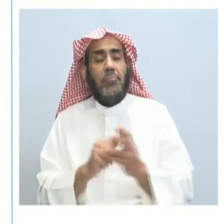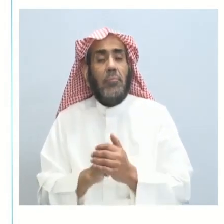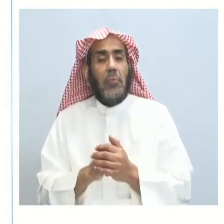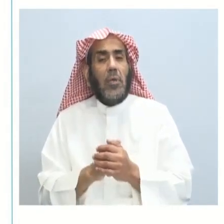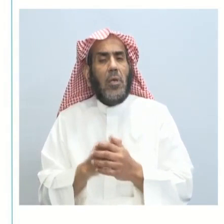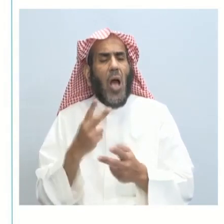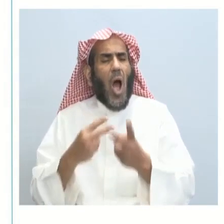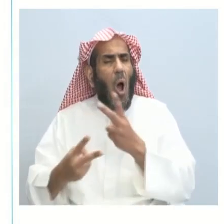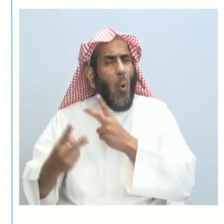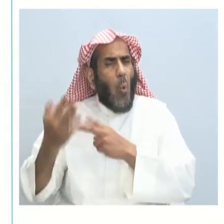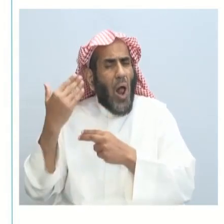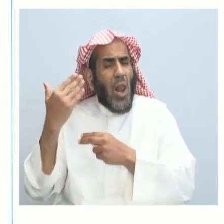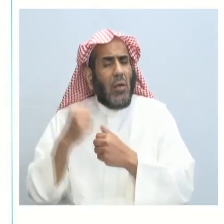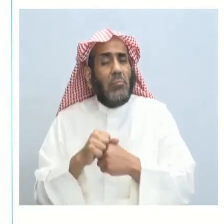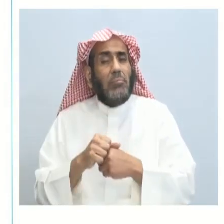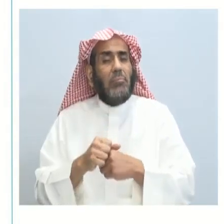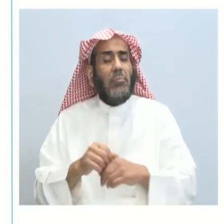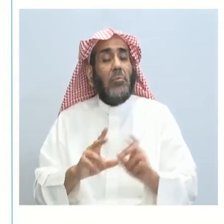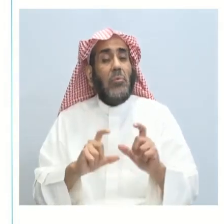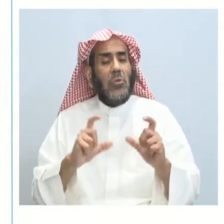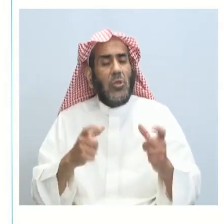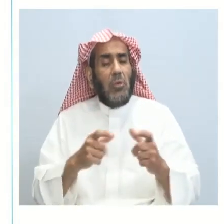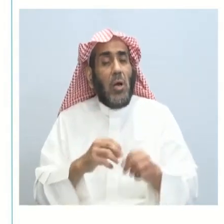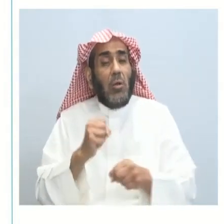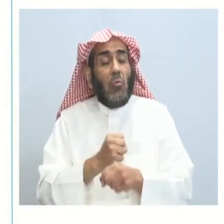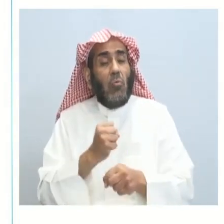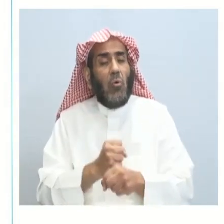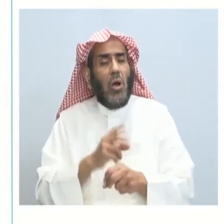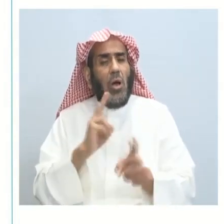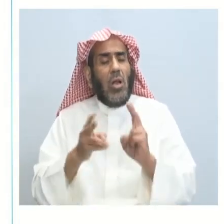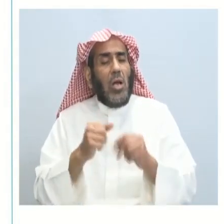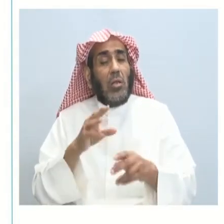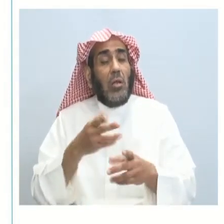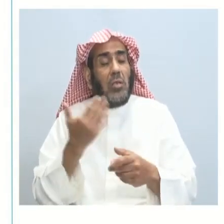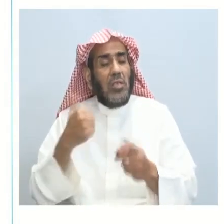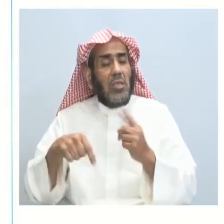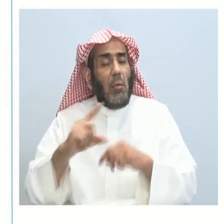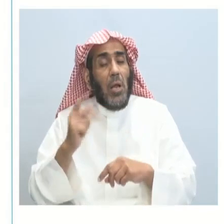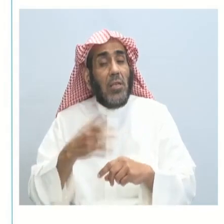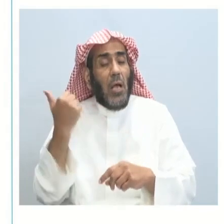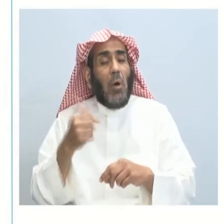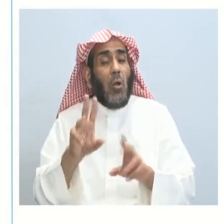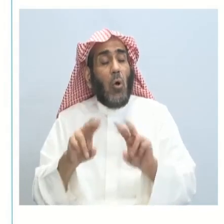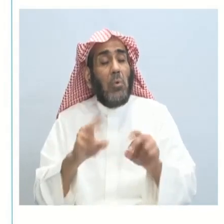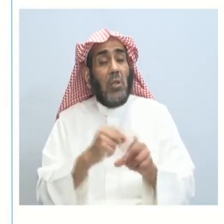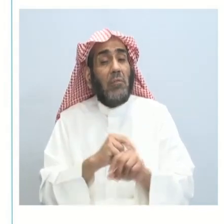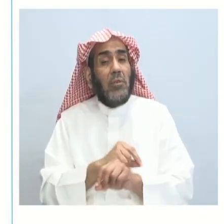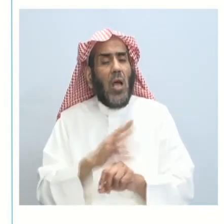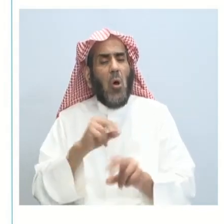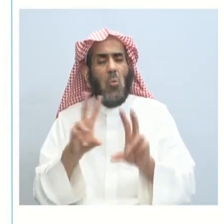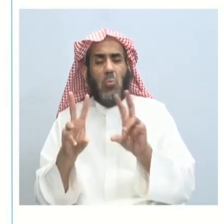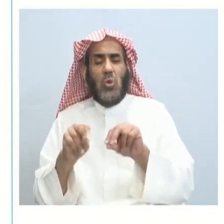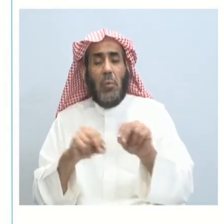السوابق او الاجتماعات او فعاليات المحليه السابقه ه اقيمت فعاليه نفس هذه الفعاليه او